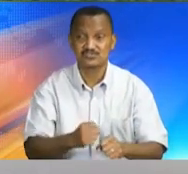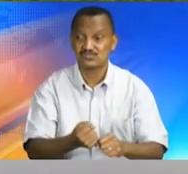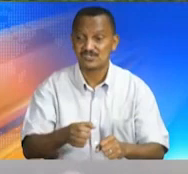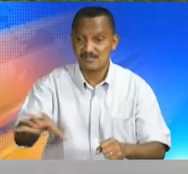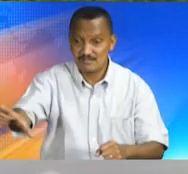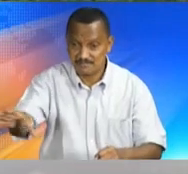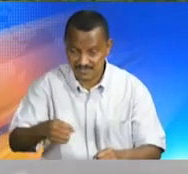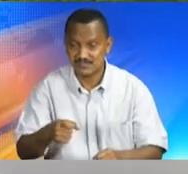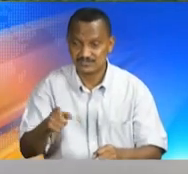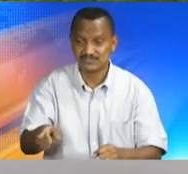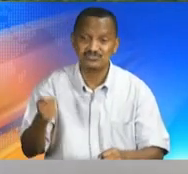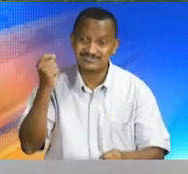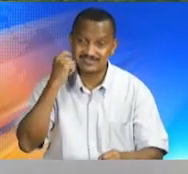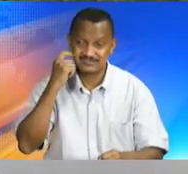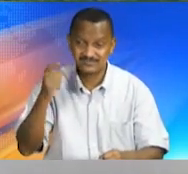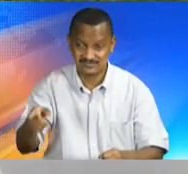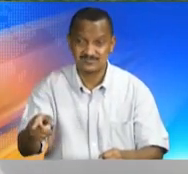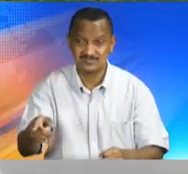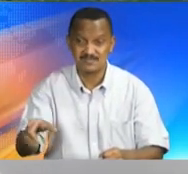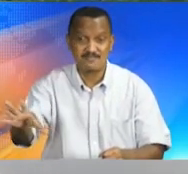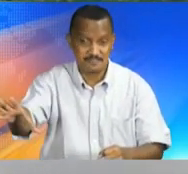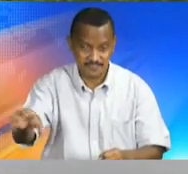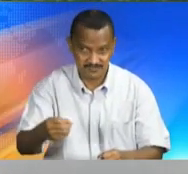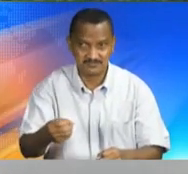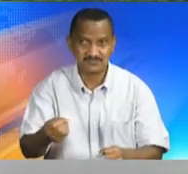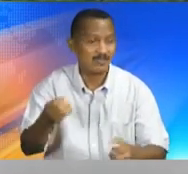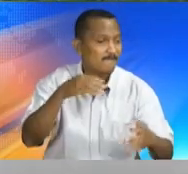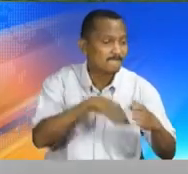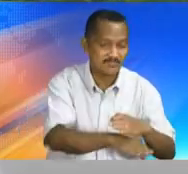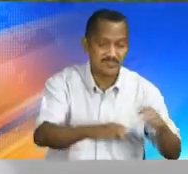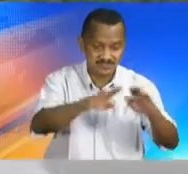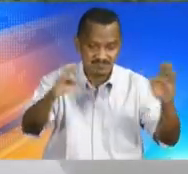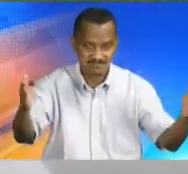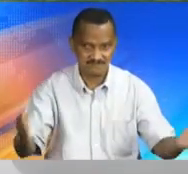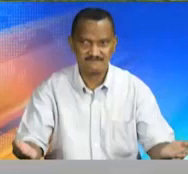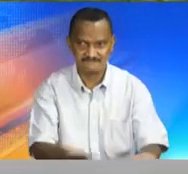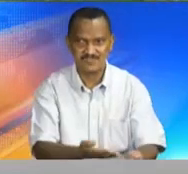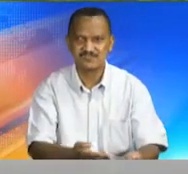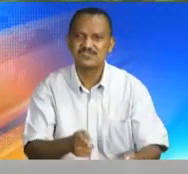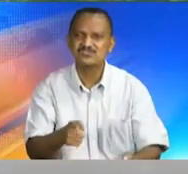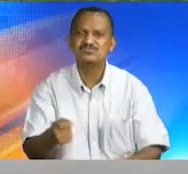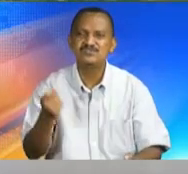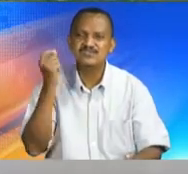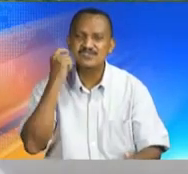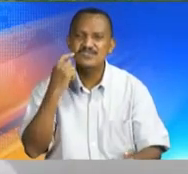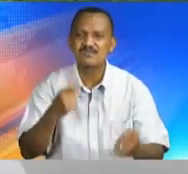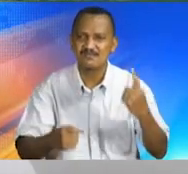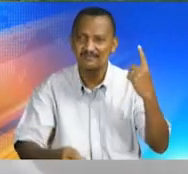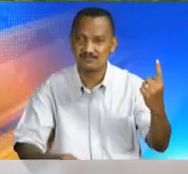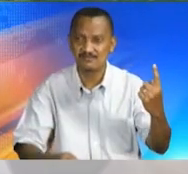a no tamanina dia reny koa zany a azo atao anaty vata tsara mihitsy. Reny tantely ray zany rusy ray zany